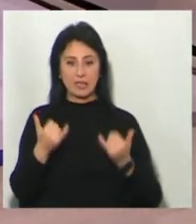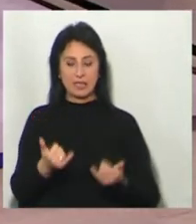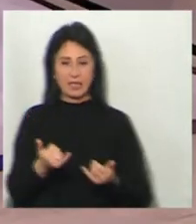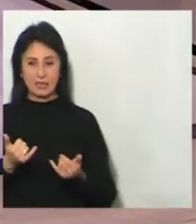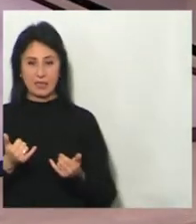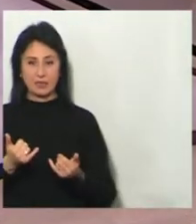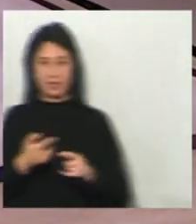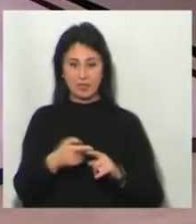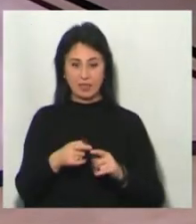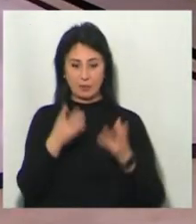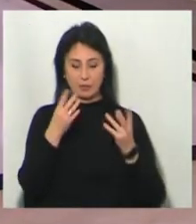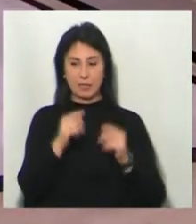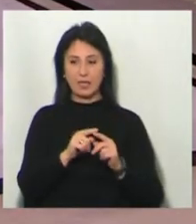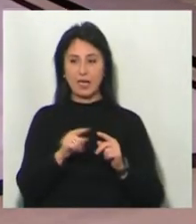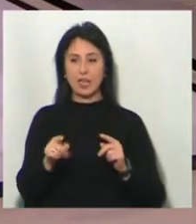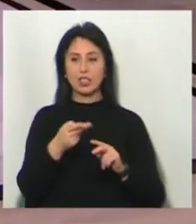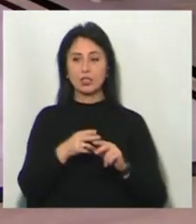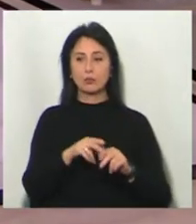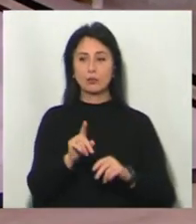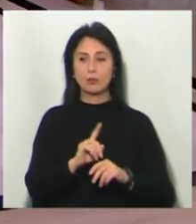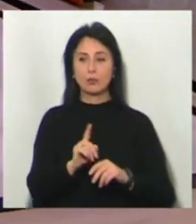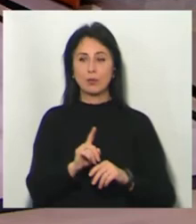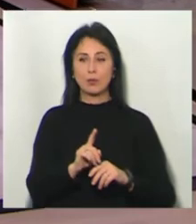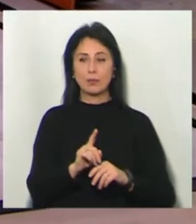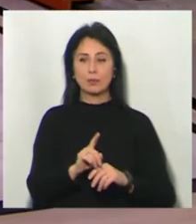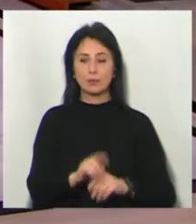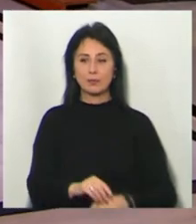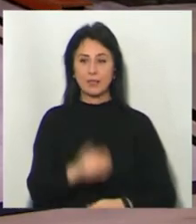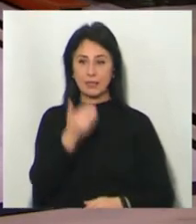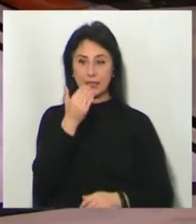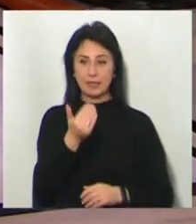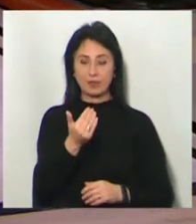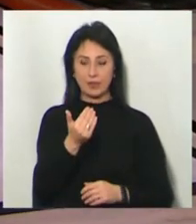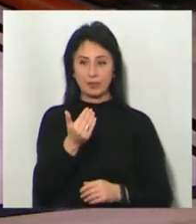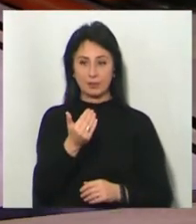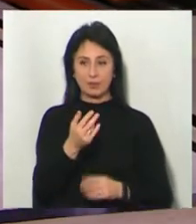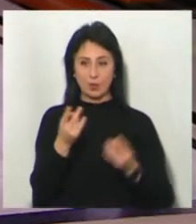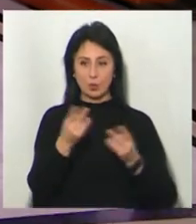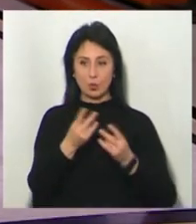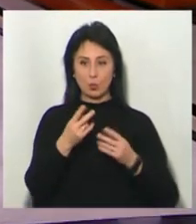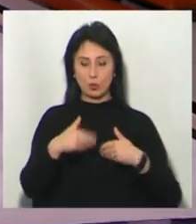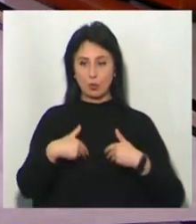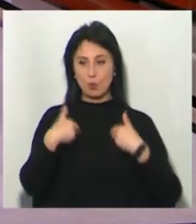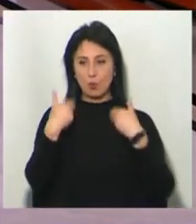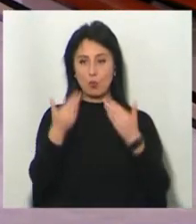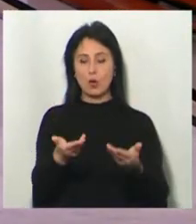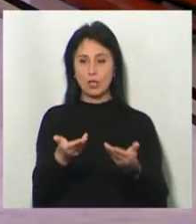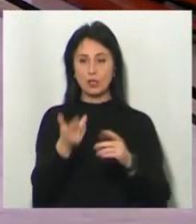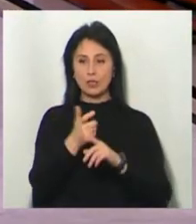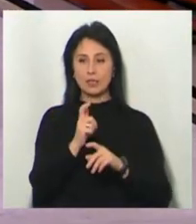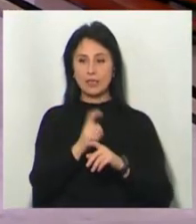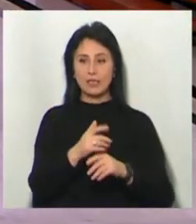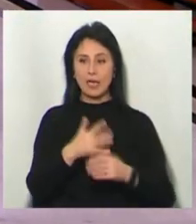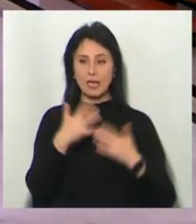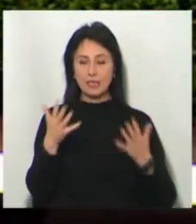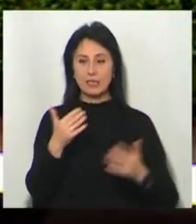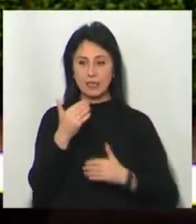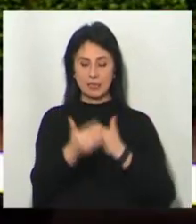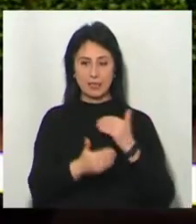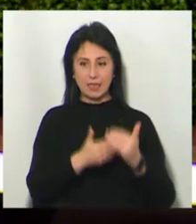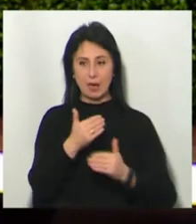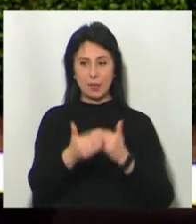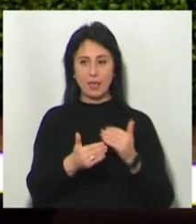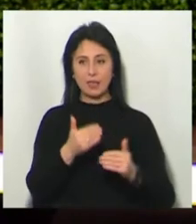დღეს ამ დღეებში, იმიტომ რომ თქვენ უნდა მოგილოცოთ ის ძალიან დიდი